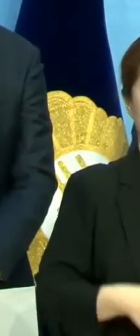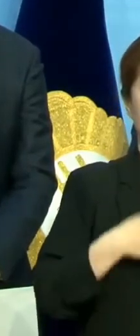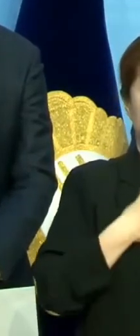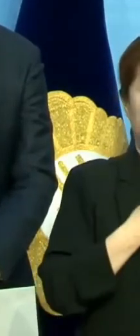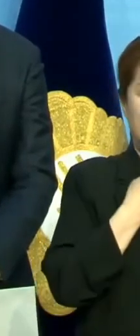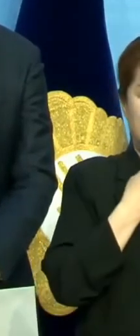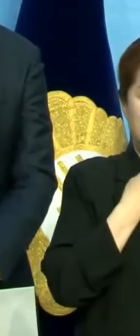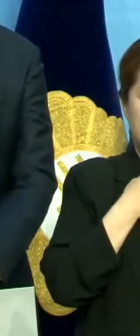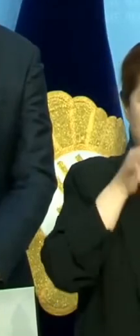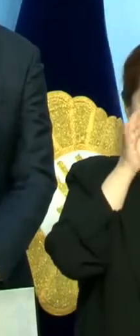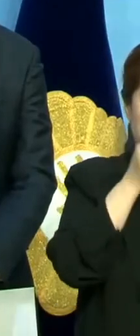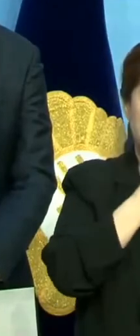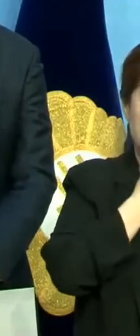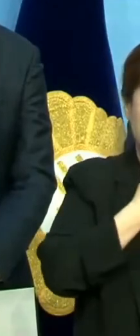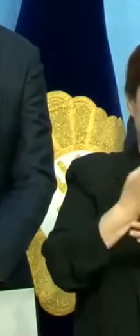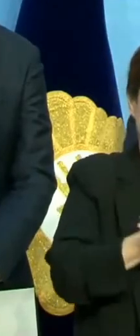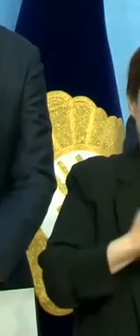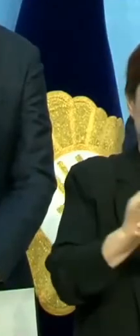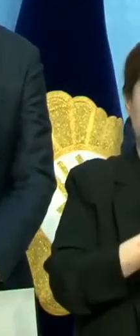되겠다고 호소했습니다.